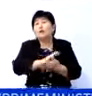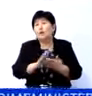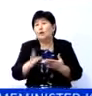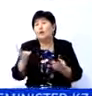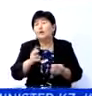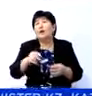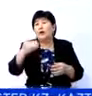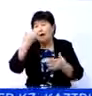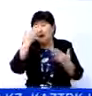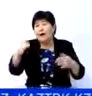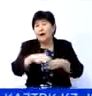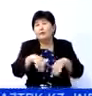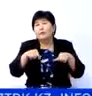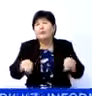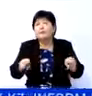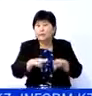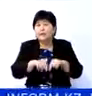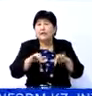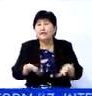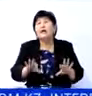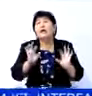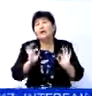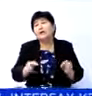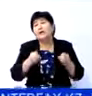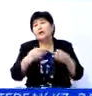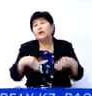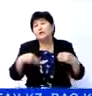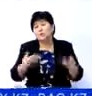пен билік бірігіп әрекет етуде. Игілігін